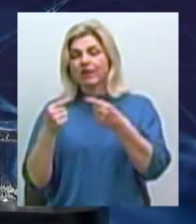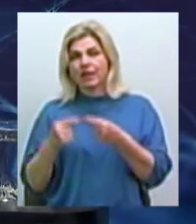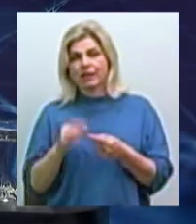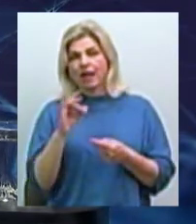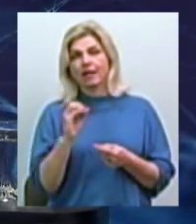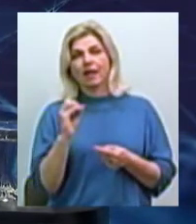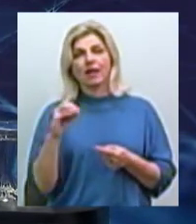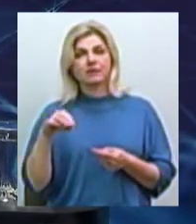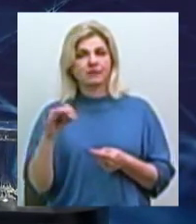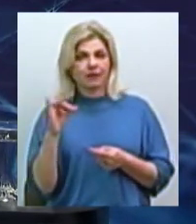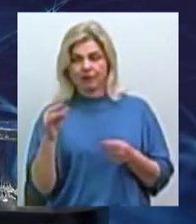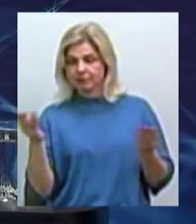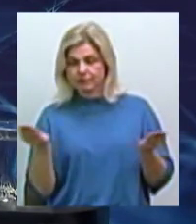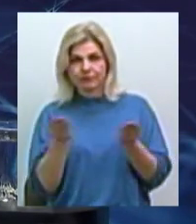реєстром